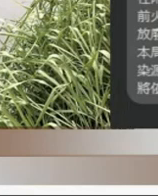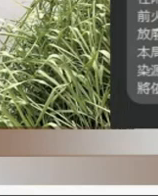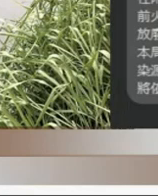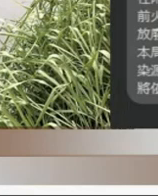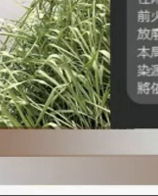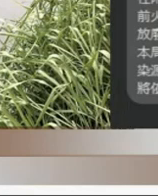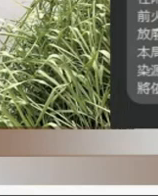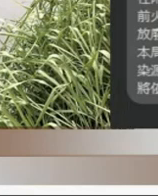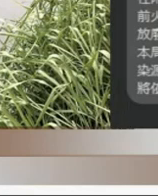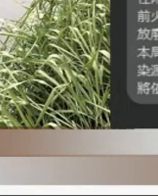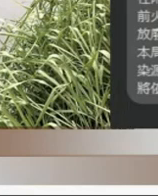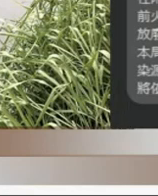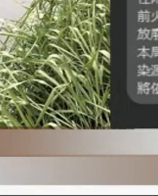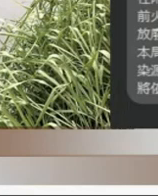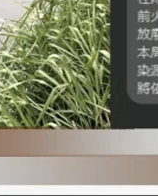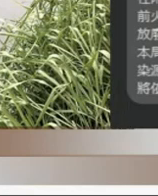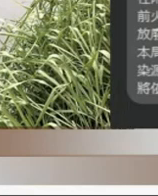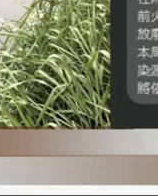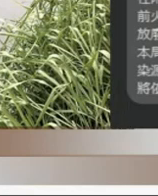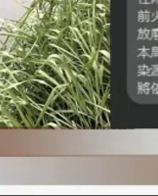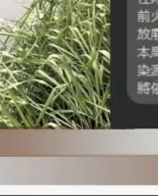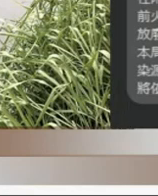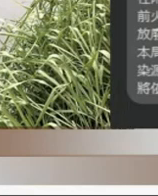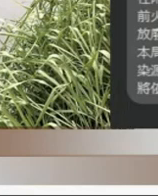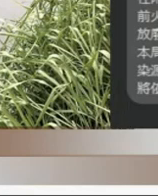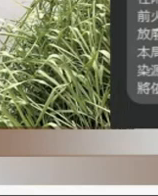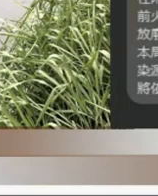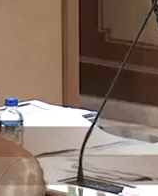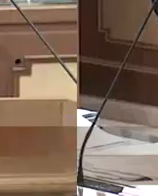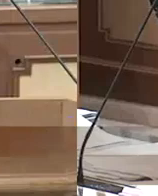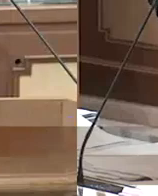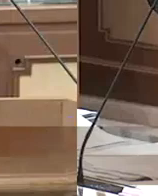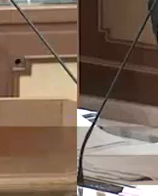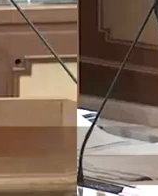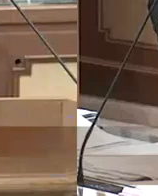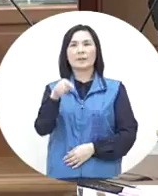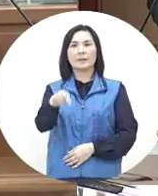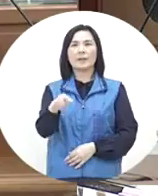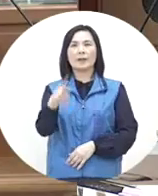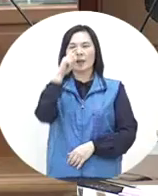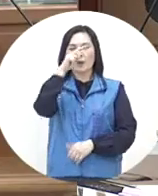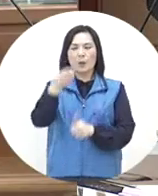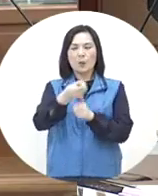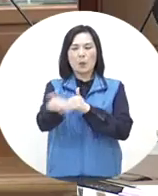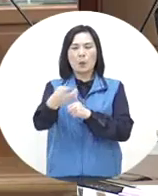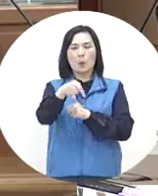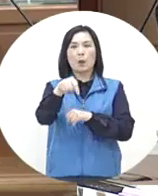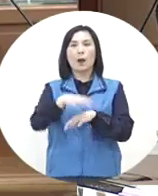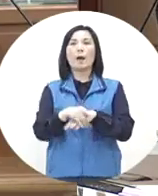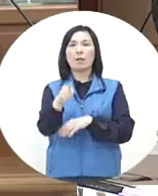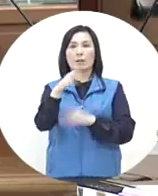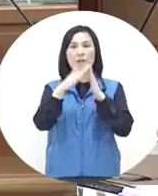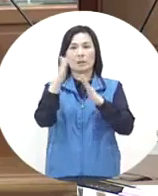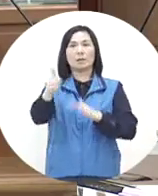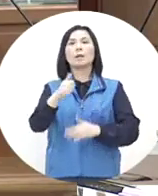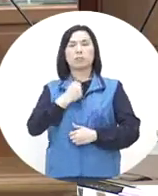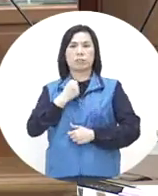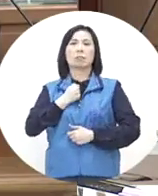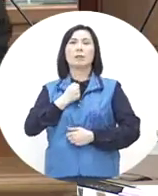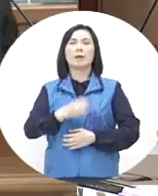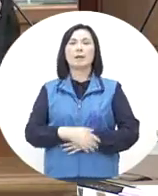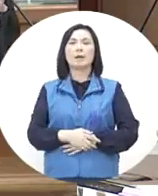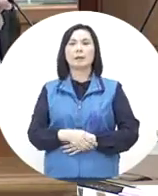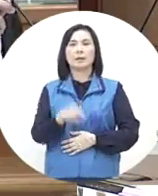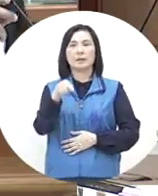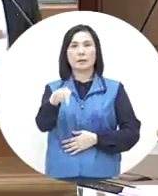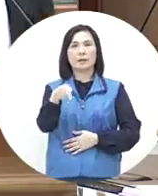水哦，这是其中一种颜色啦，市长，中原沟的污染状况我想市长也很清楚，那这个中